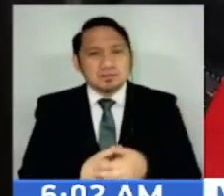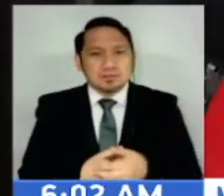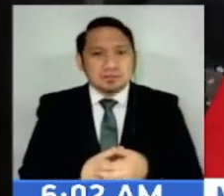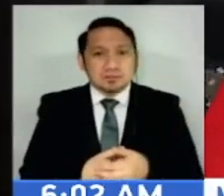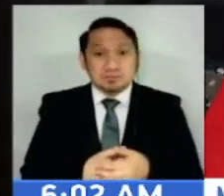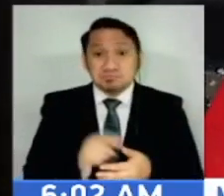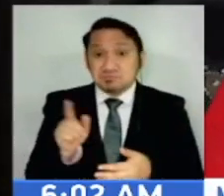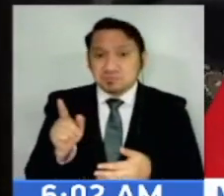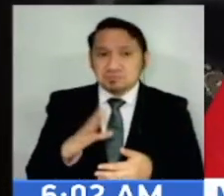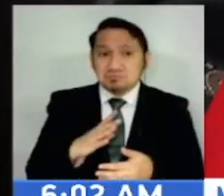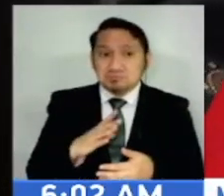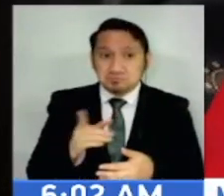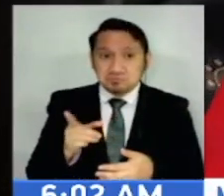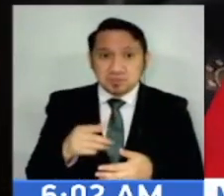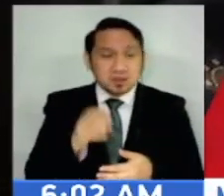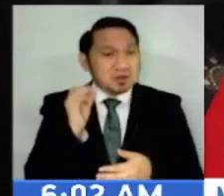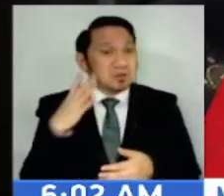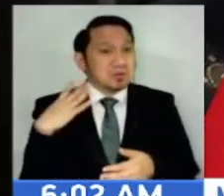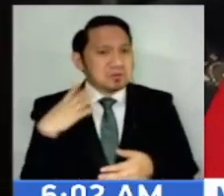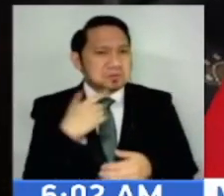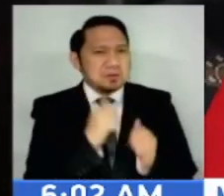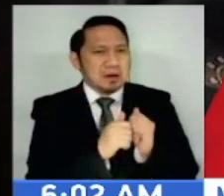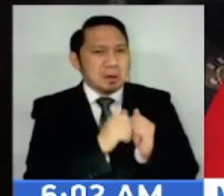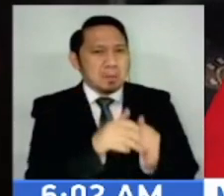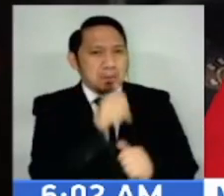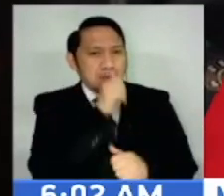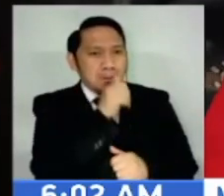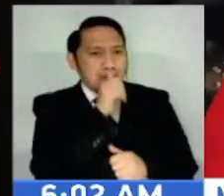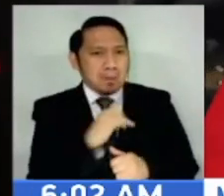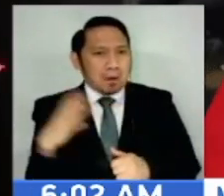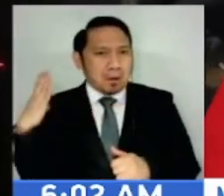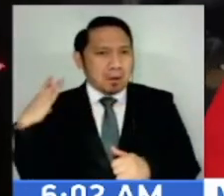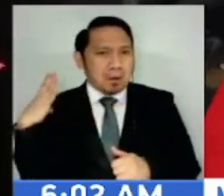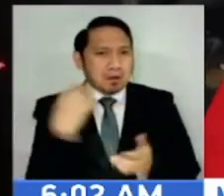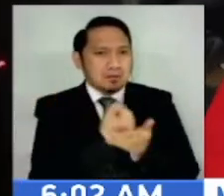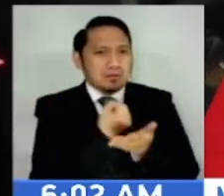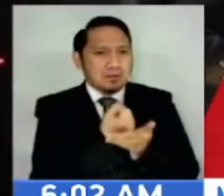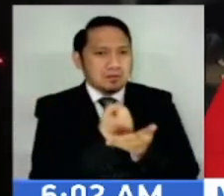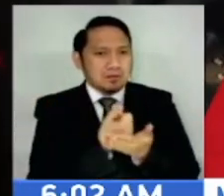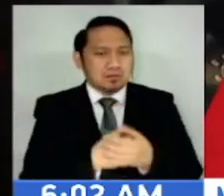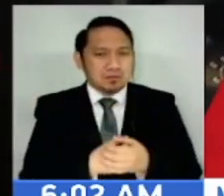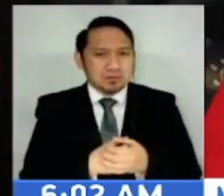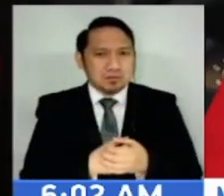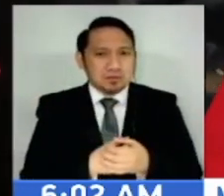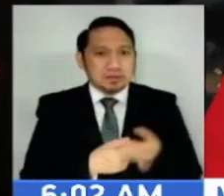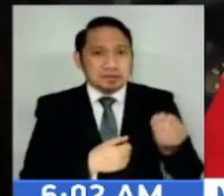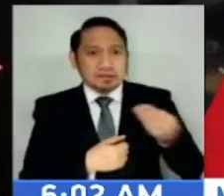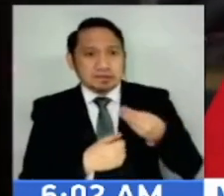Okay naman po. Antay-antay lang po. Antay-antay lang daw po ang sahod. Nabibigay naman po yung sweldo.